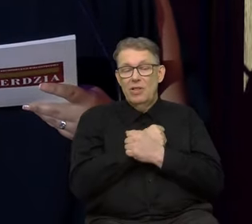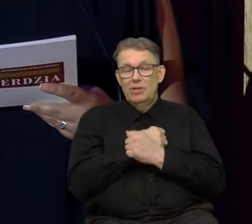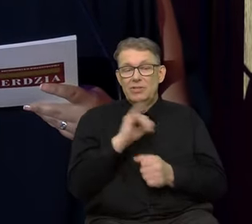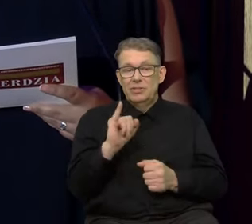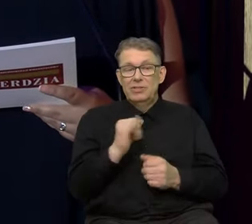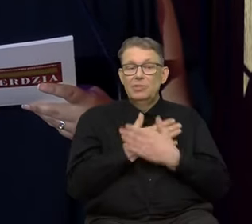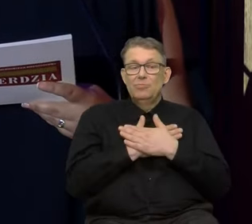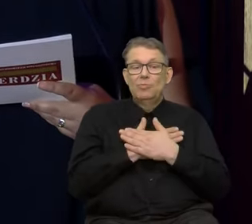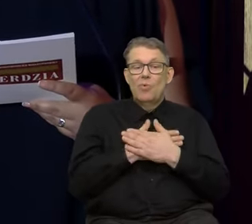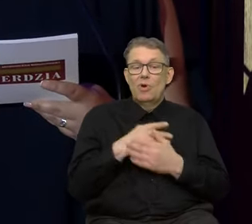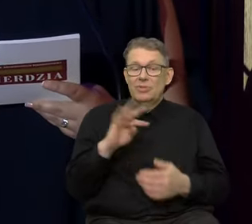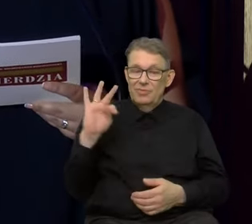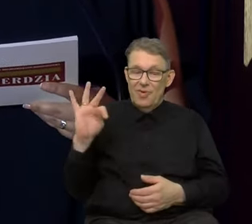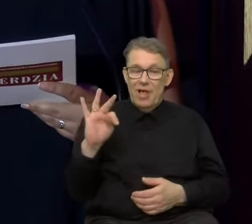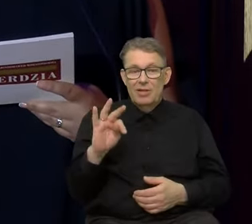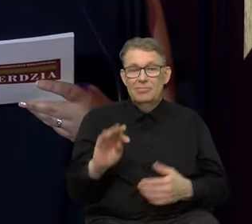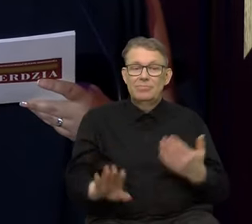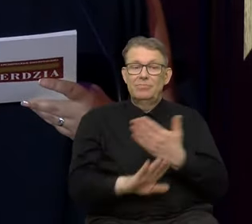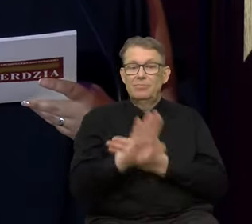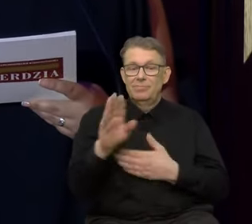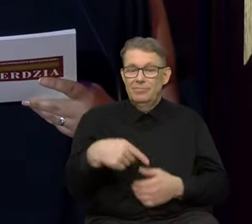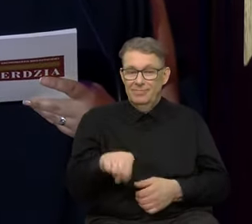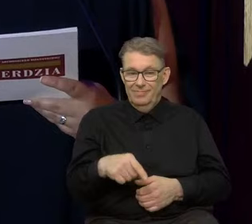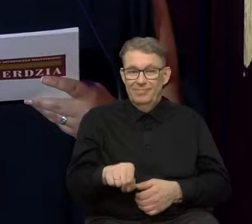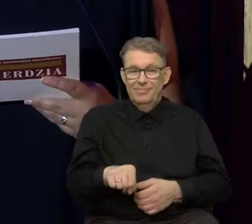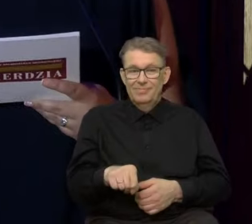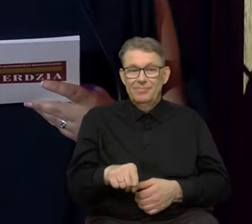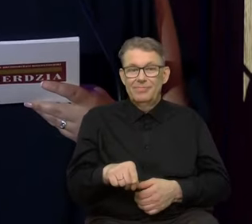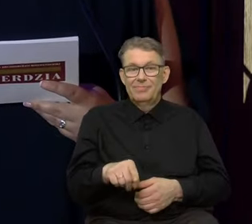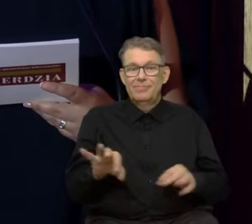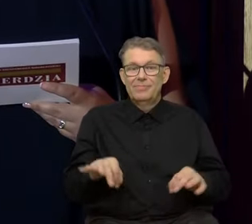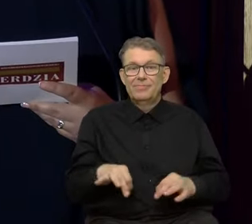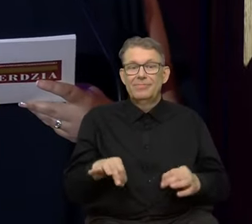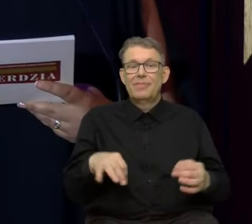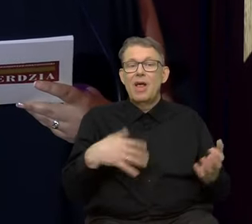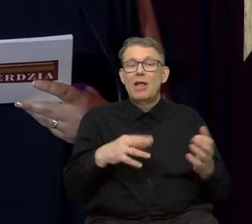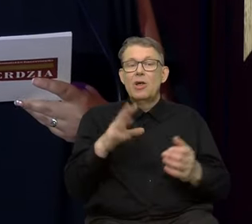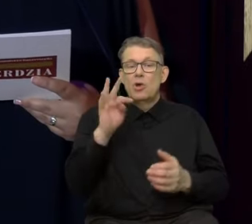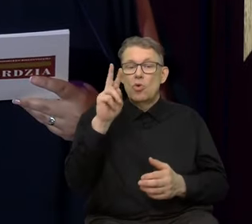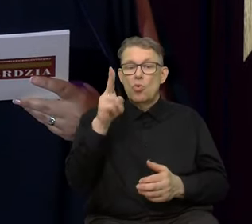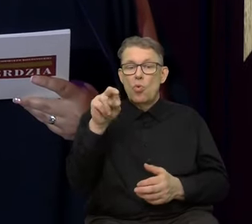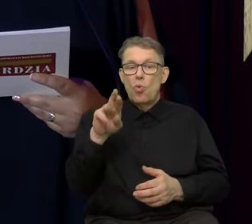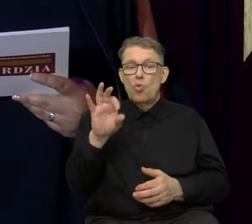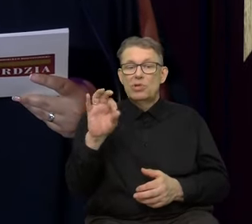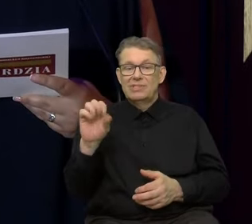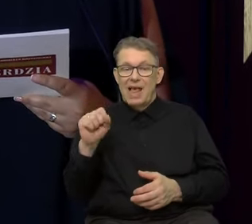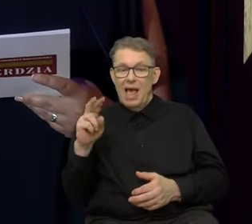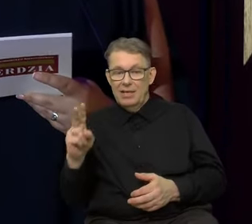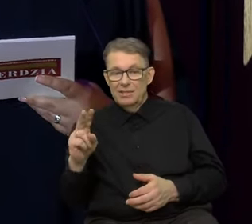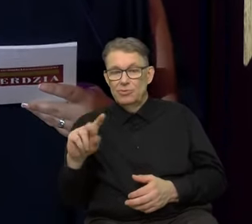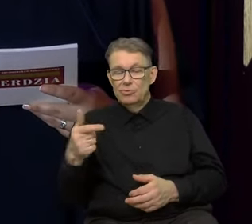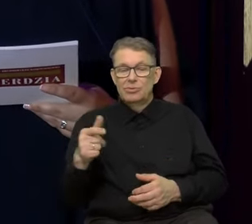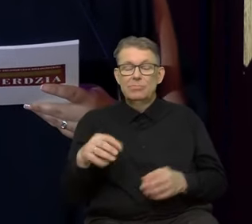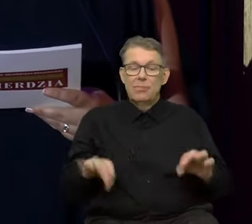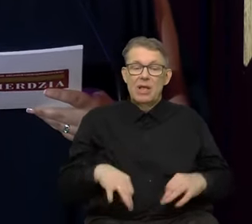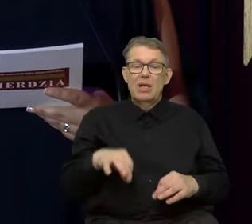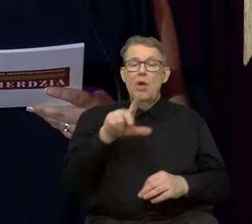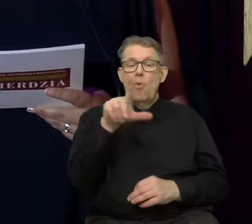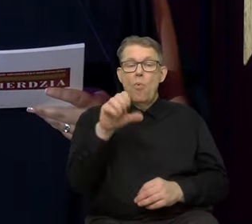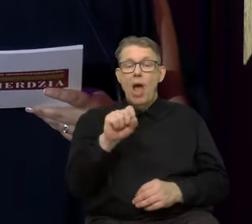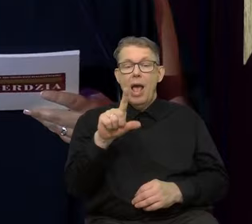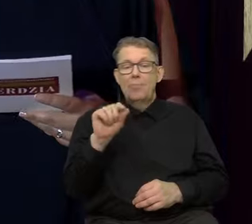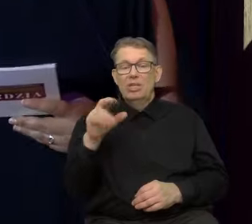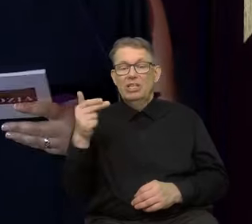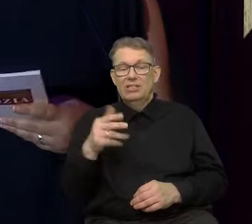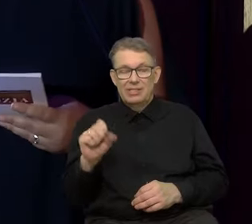Twa. Przed Państwem za chwilę maestro Piotr Kurstak i Anna Łapińska. Za wspólne